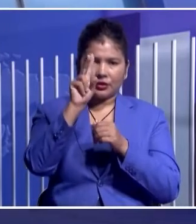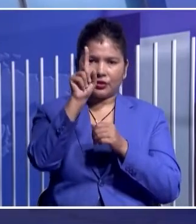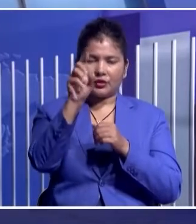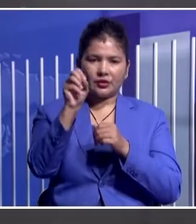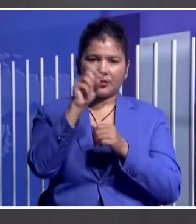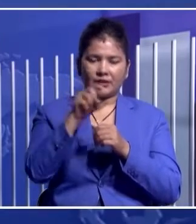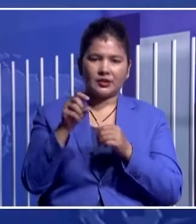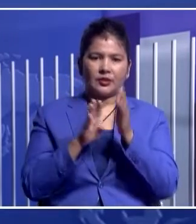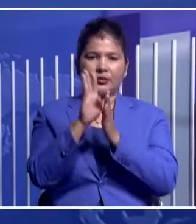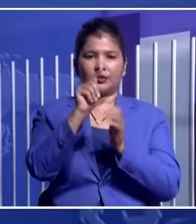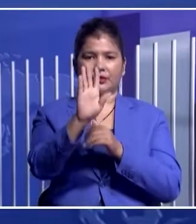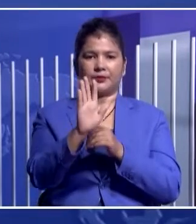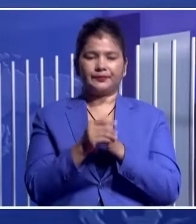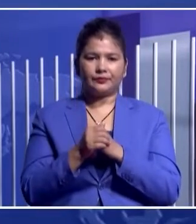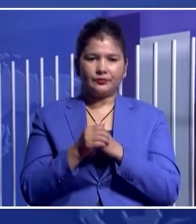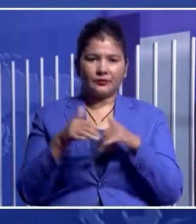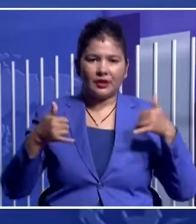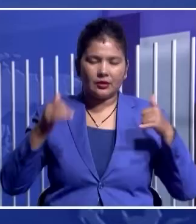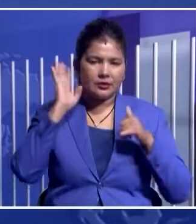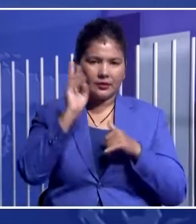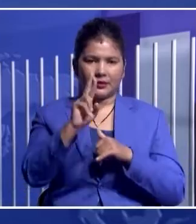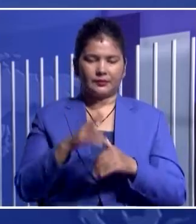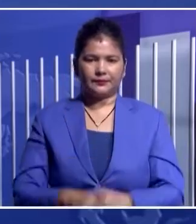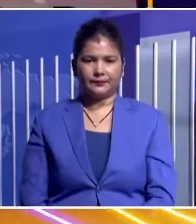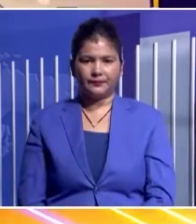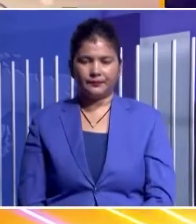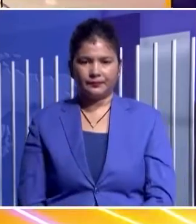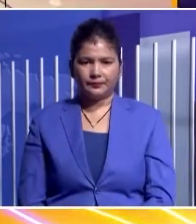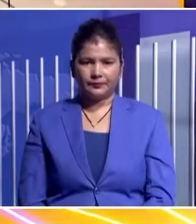छ। अब खेलकुद समाचार।